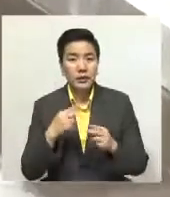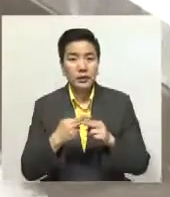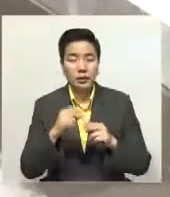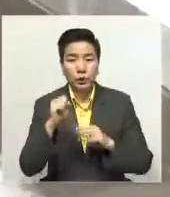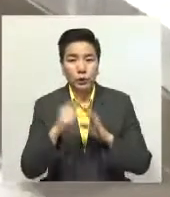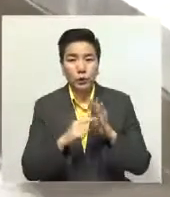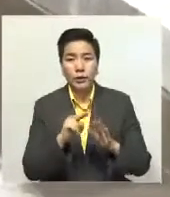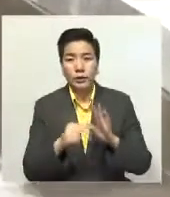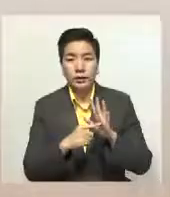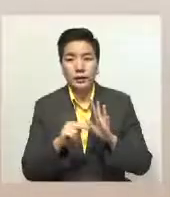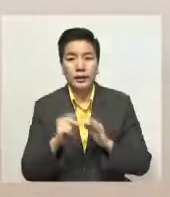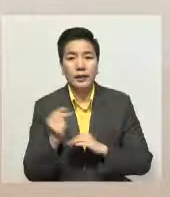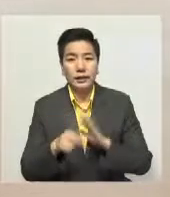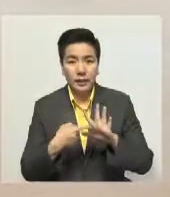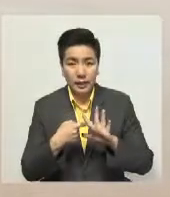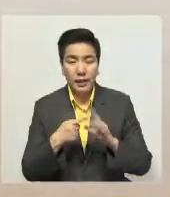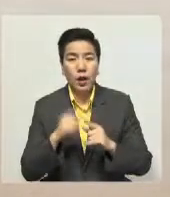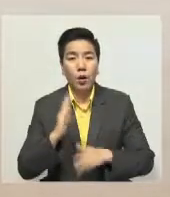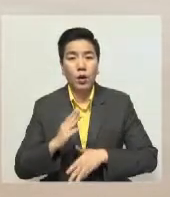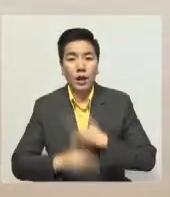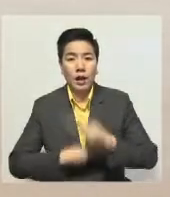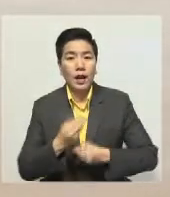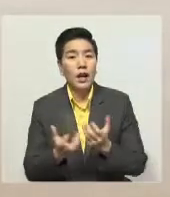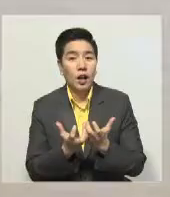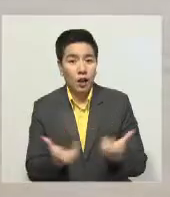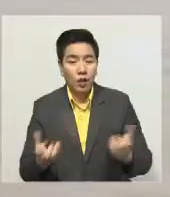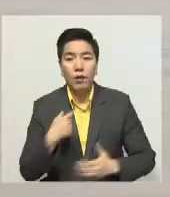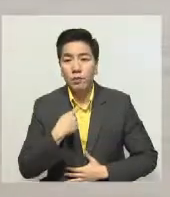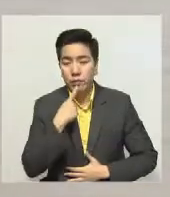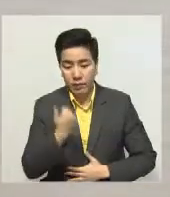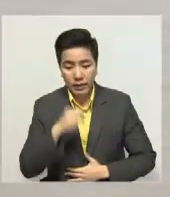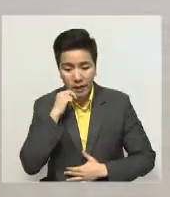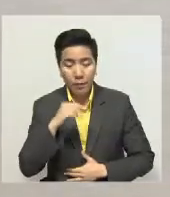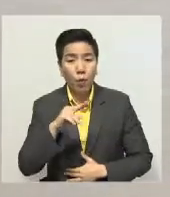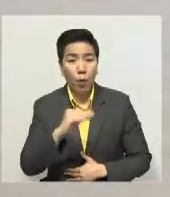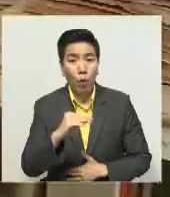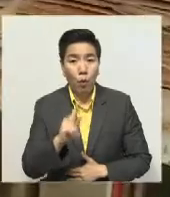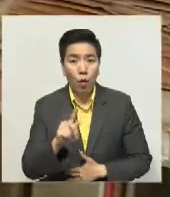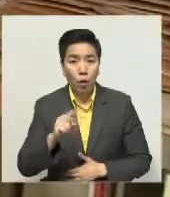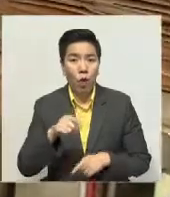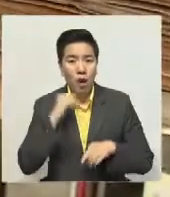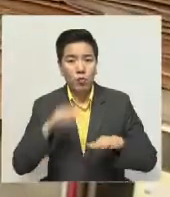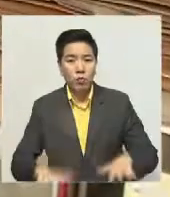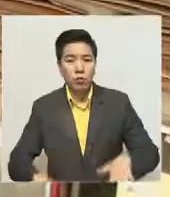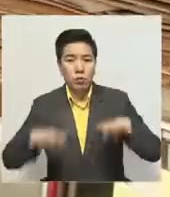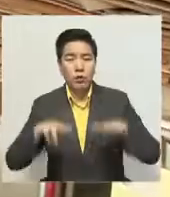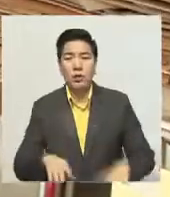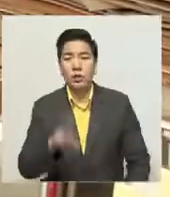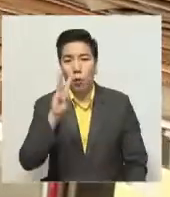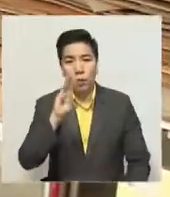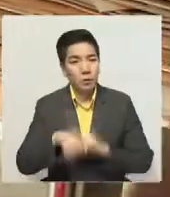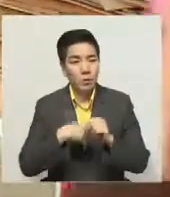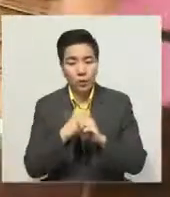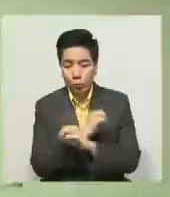นันทานินพักนะคะแม่ค้าขายเสื้อผ้าที่นี่นะคะบอกว่าระดับน้ำโขงสูงขนาดนี้ในรอบเกือบ6